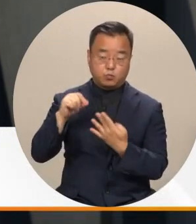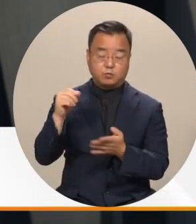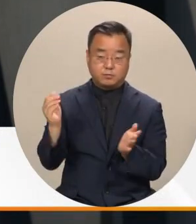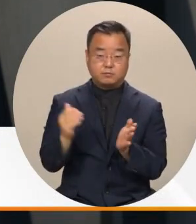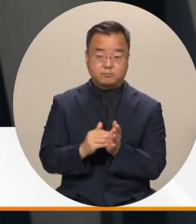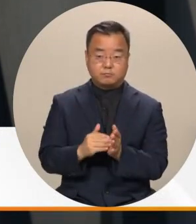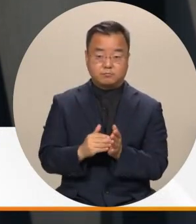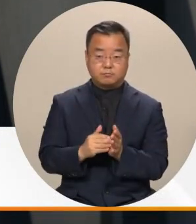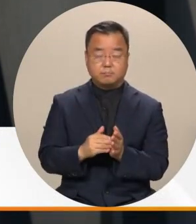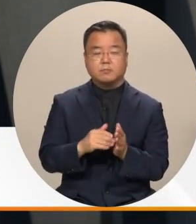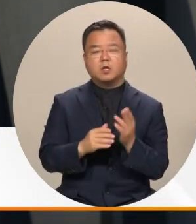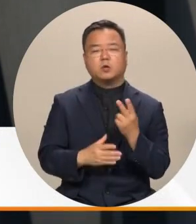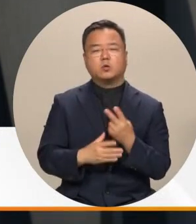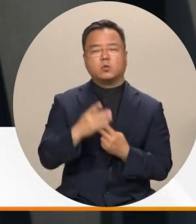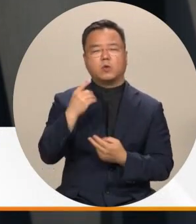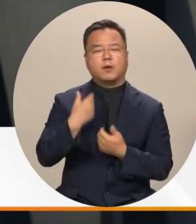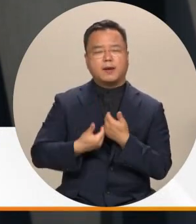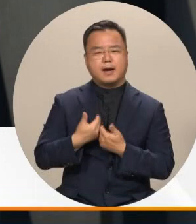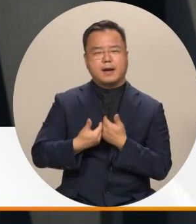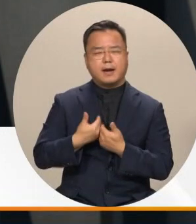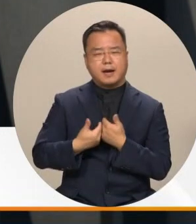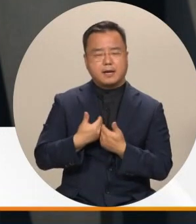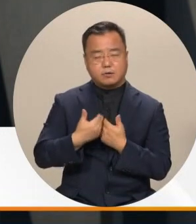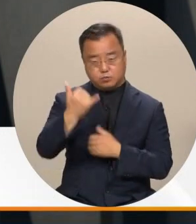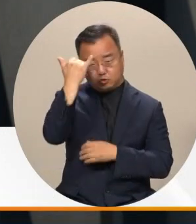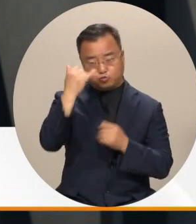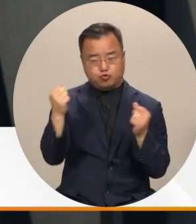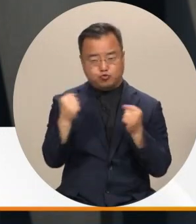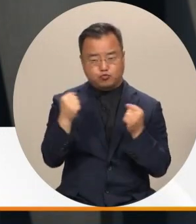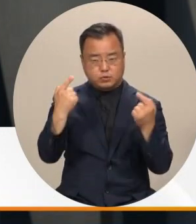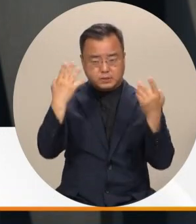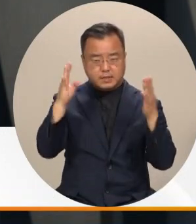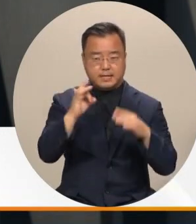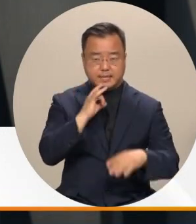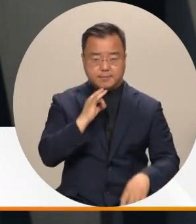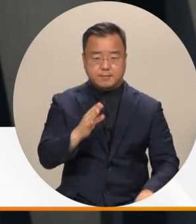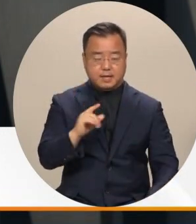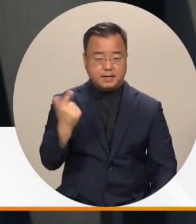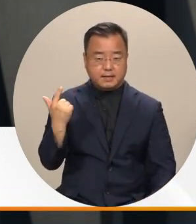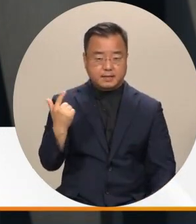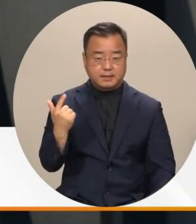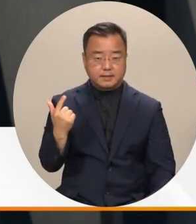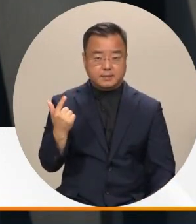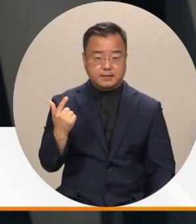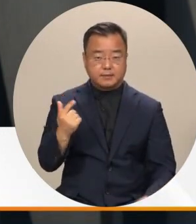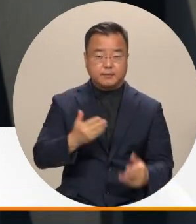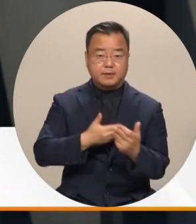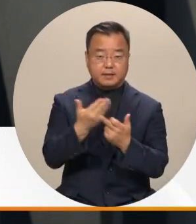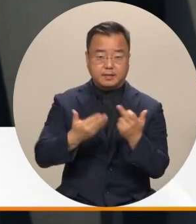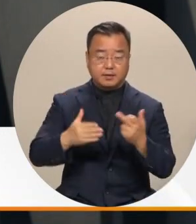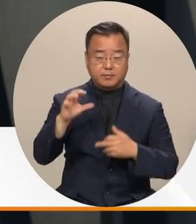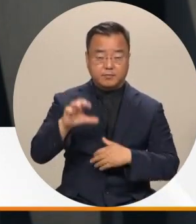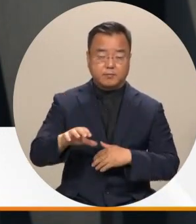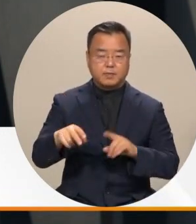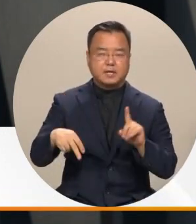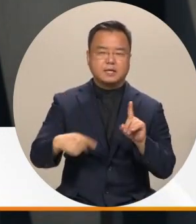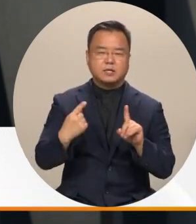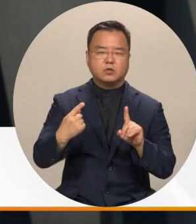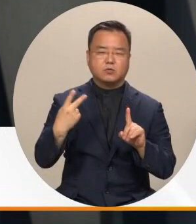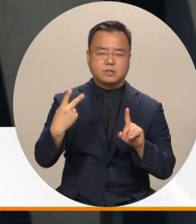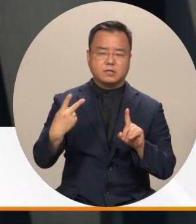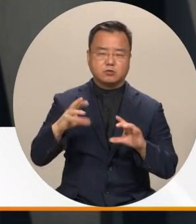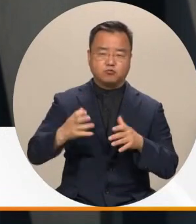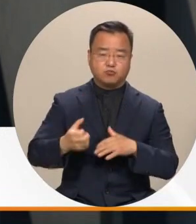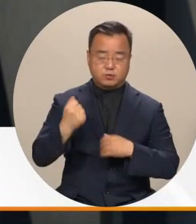있었습니다 그래서 통합의 진통이 충북 대에만 있었던 얘기는 또 아니군요 아니거든요이 강원도에는 1도 2일 국립대를